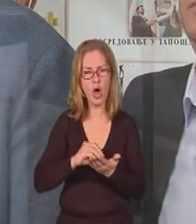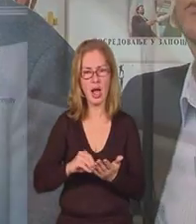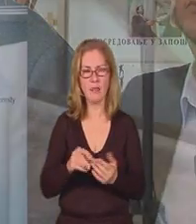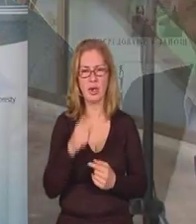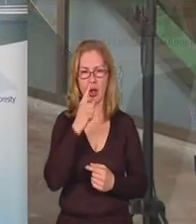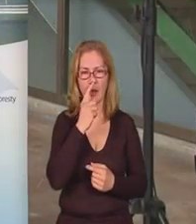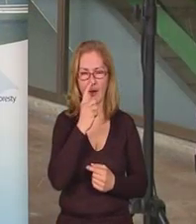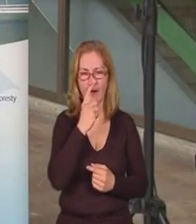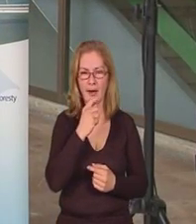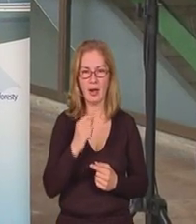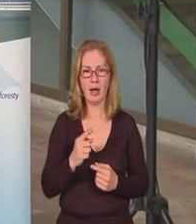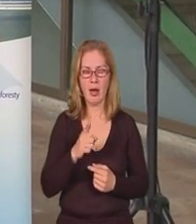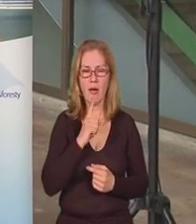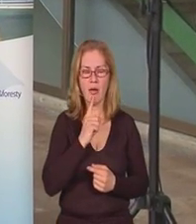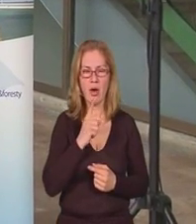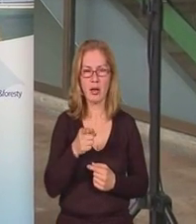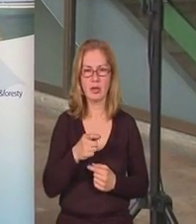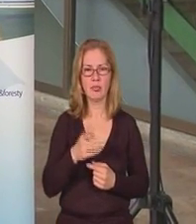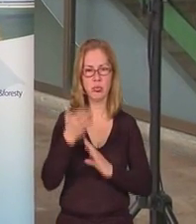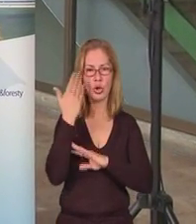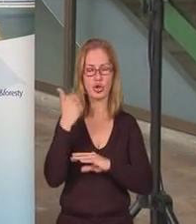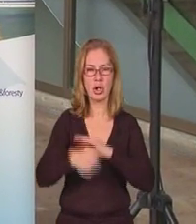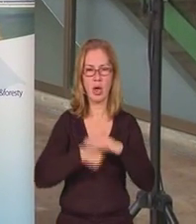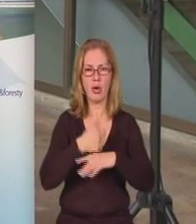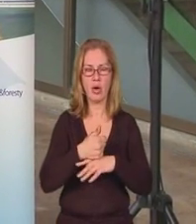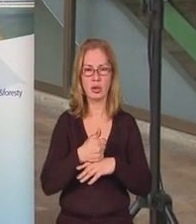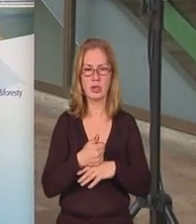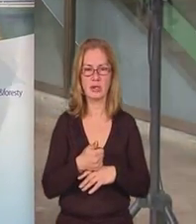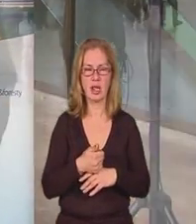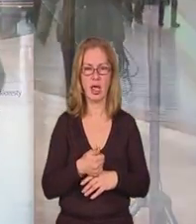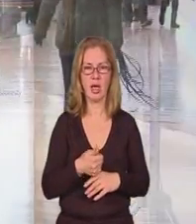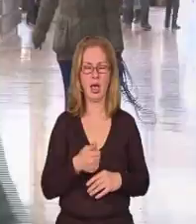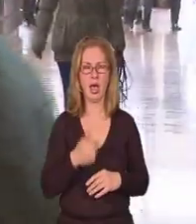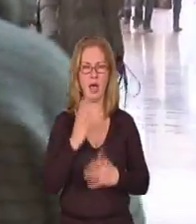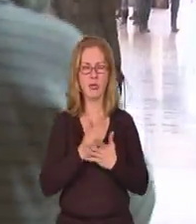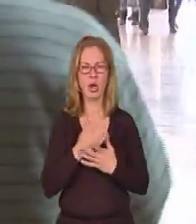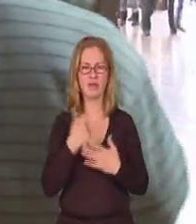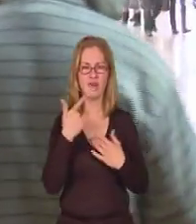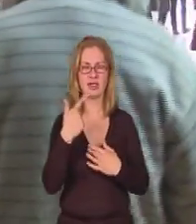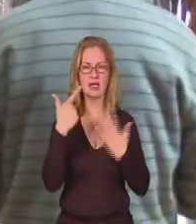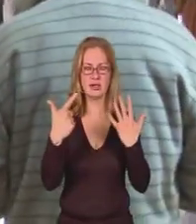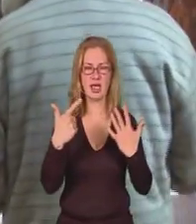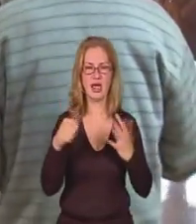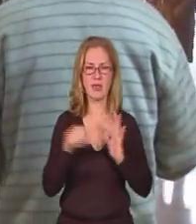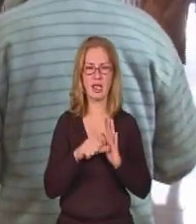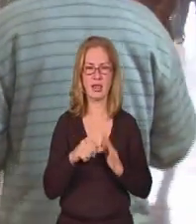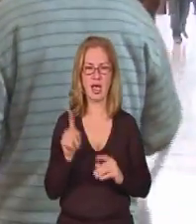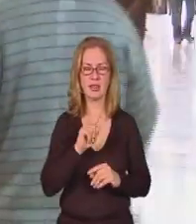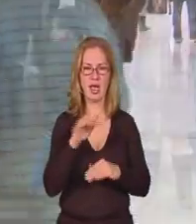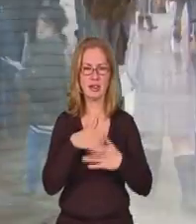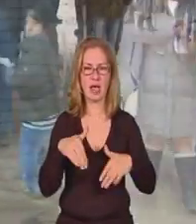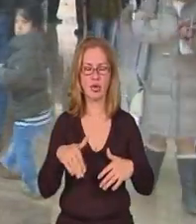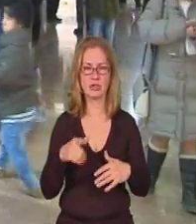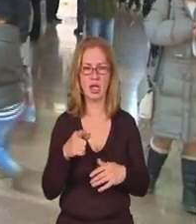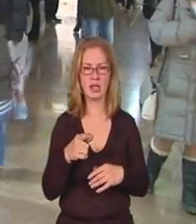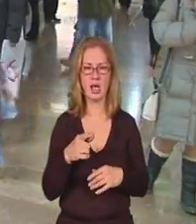i da brojke to pokazuju, jer prošle godine u ovo vreme je bilo oko 27.000 nezaposlenih na teritoriji